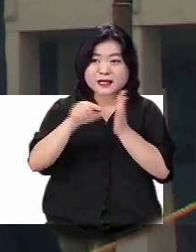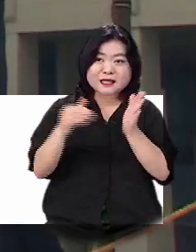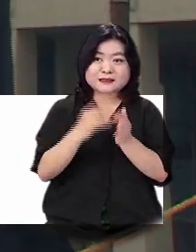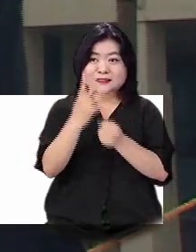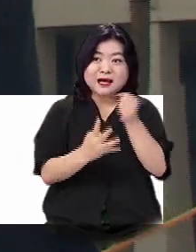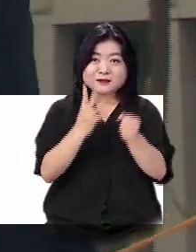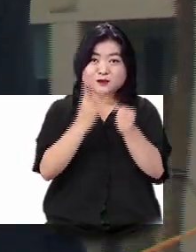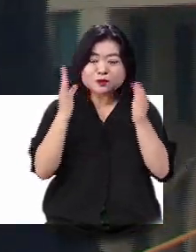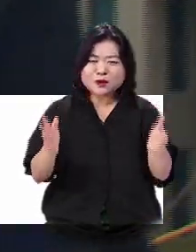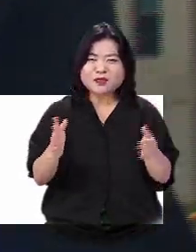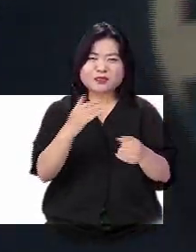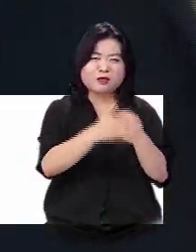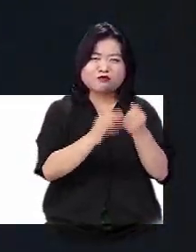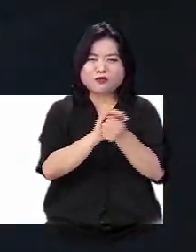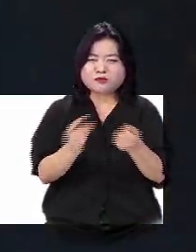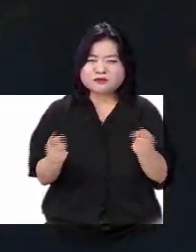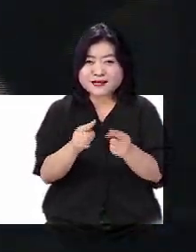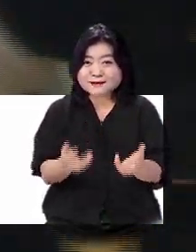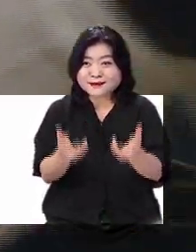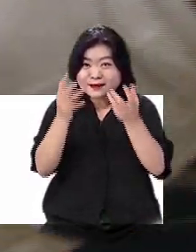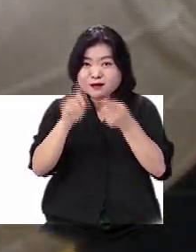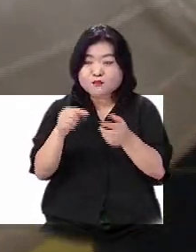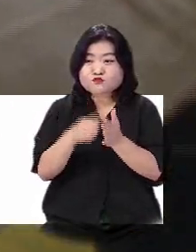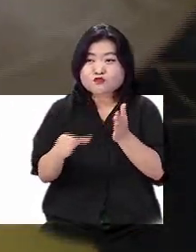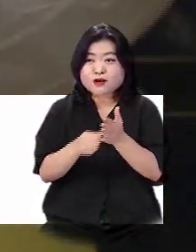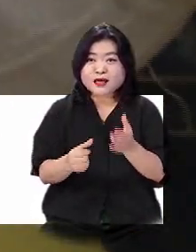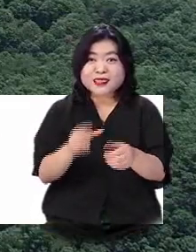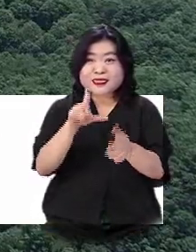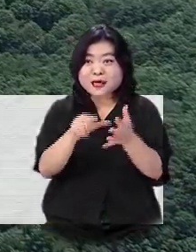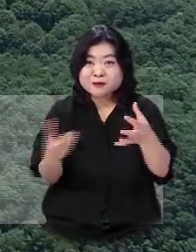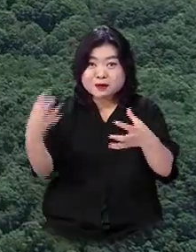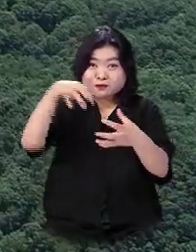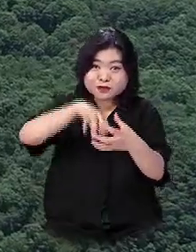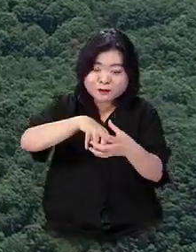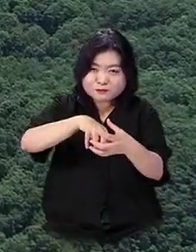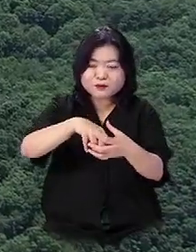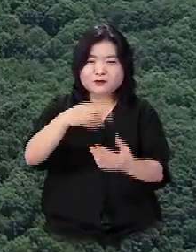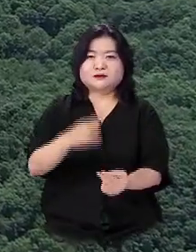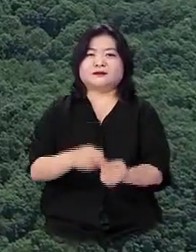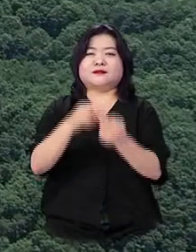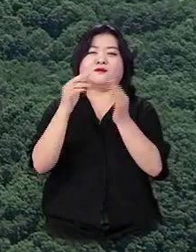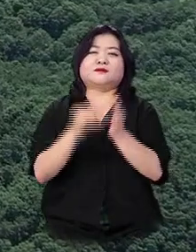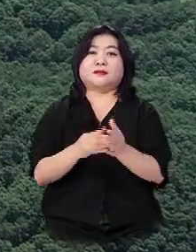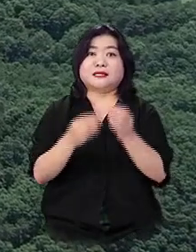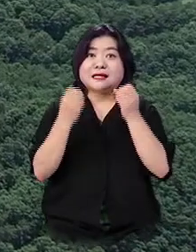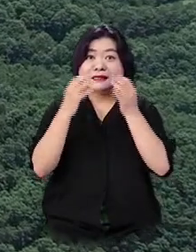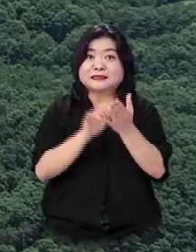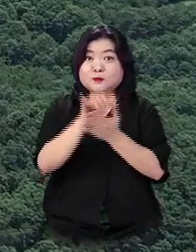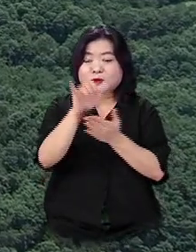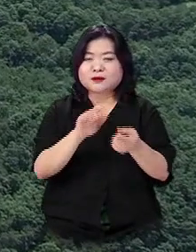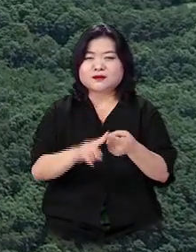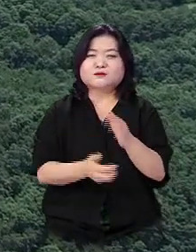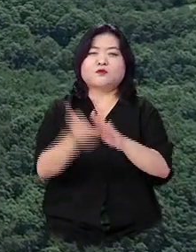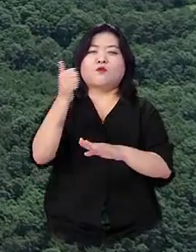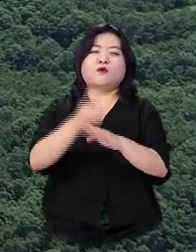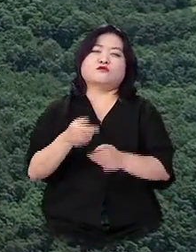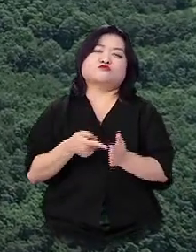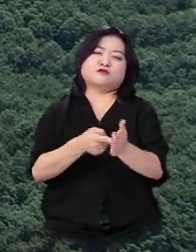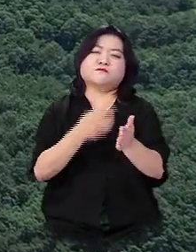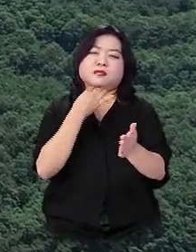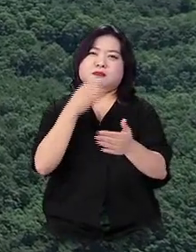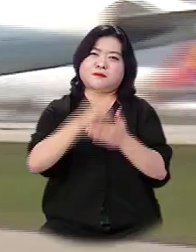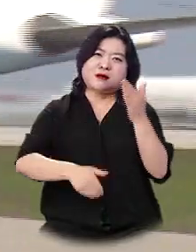대구 경북 상생 물건이 타임캡슐에 담겨 저장됐습니다. 이제 남은 건 신공항의 성공적인 추진.